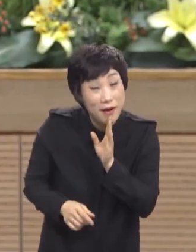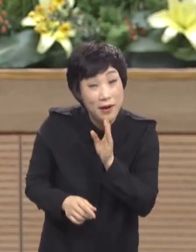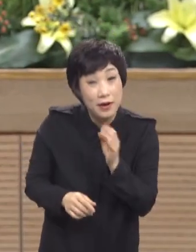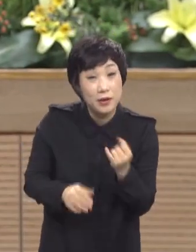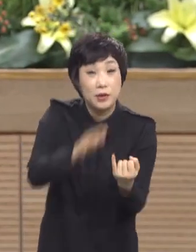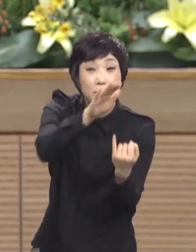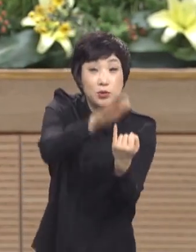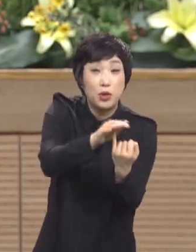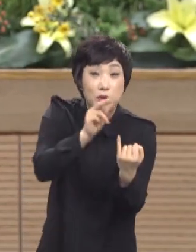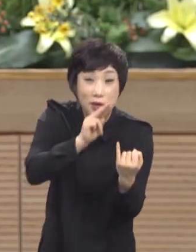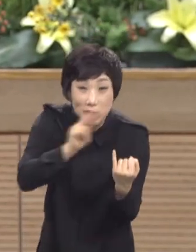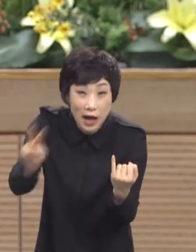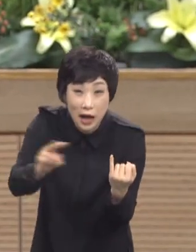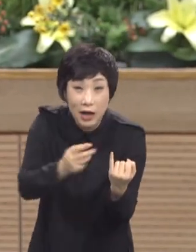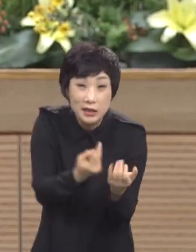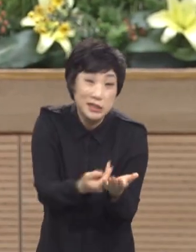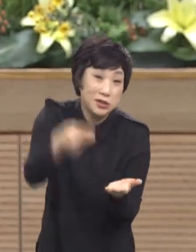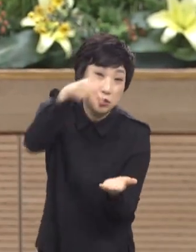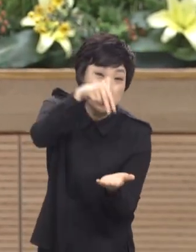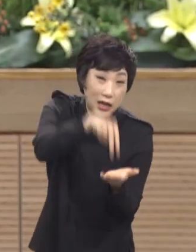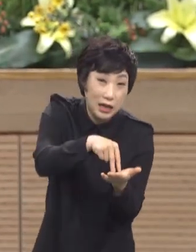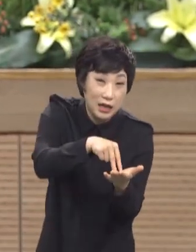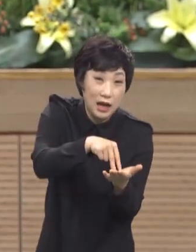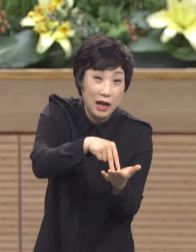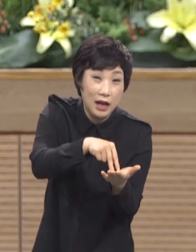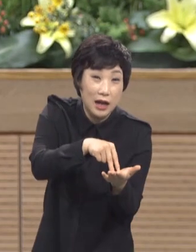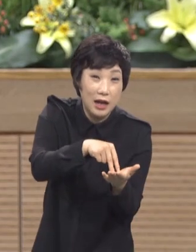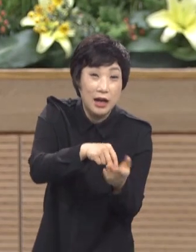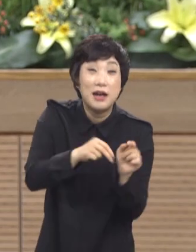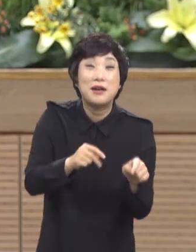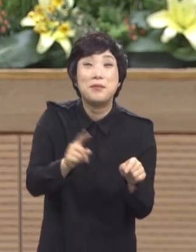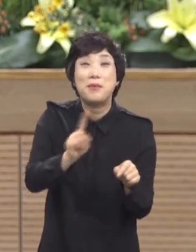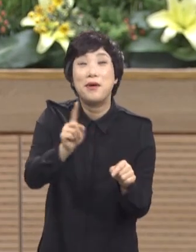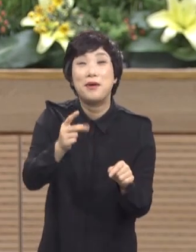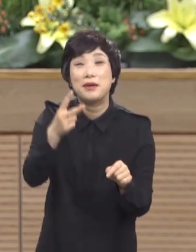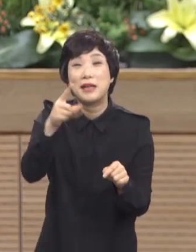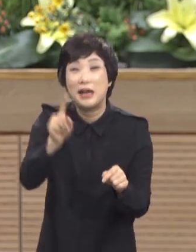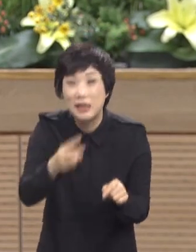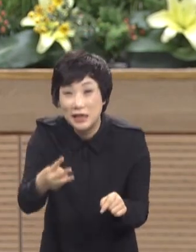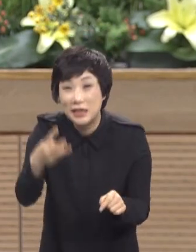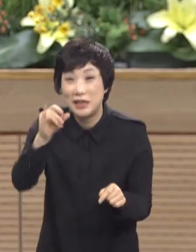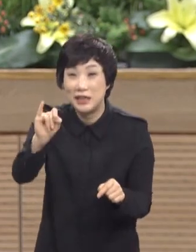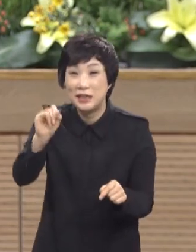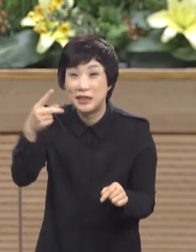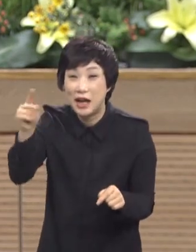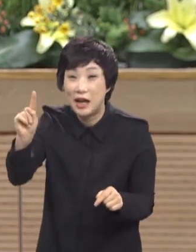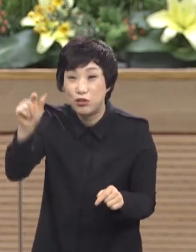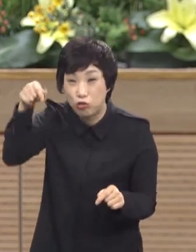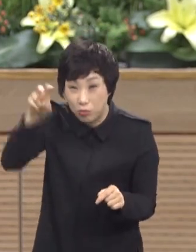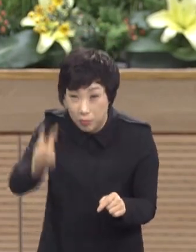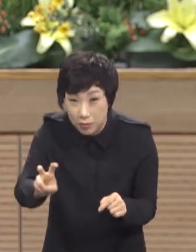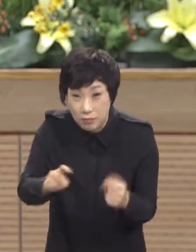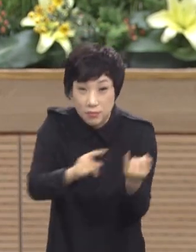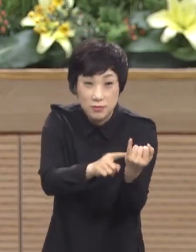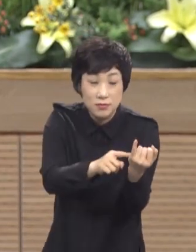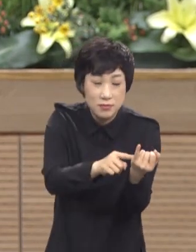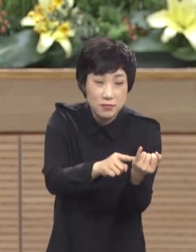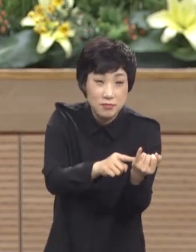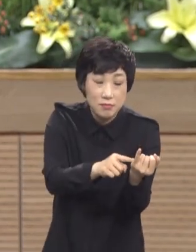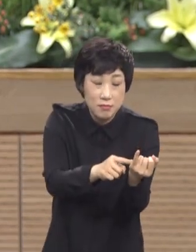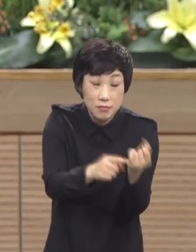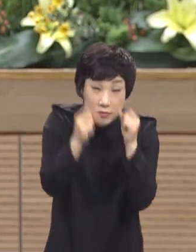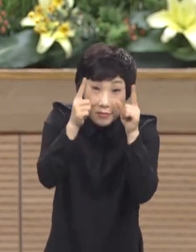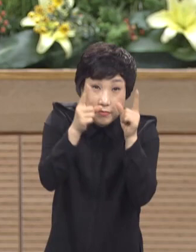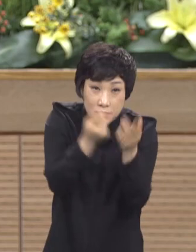소녀야 일어나라. 달이 따고 그가 눈뜨고 벌떡